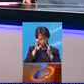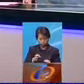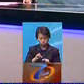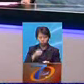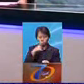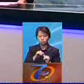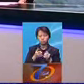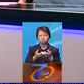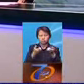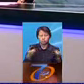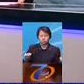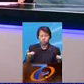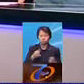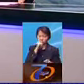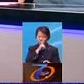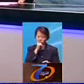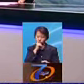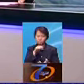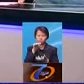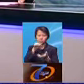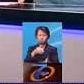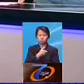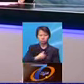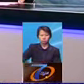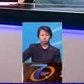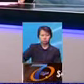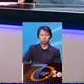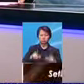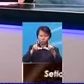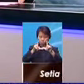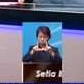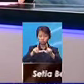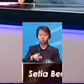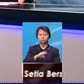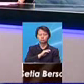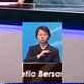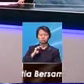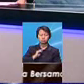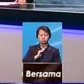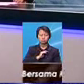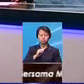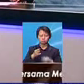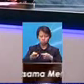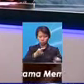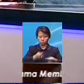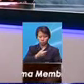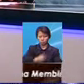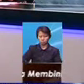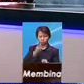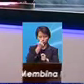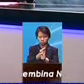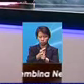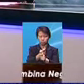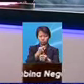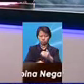langkah mengekang isu penipuan pakej umrah. Malah menerusi lesen itu juga, Majlis Kawal Selia Umrah akan menetapkan harga